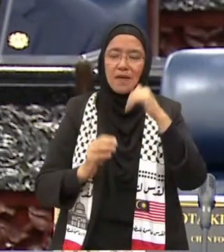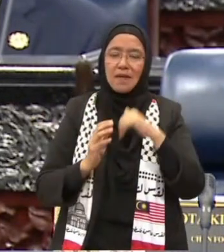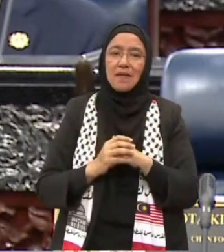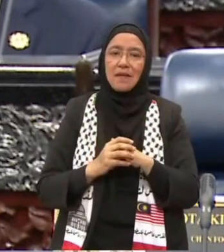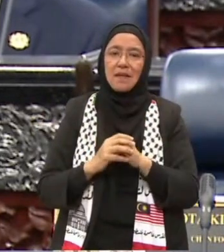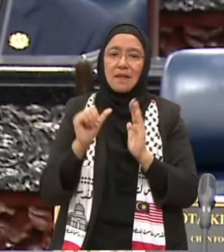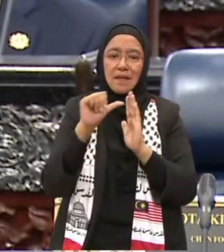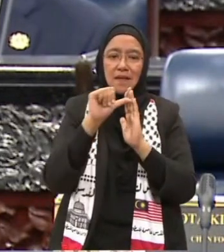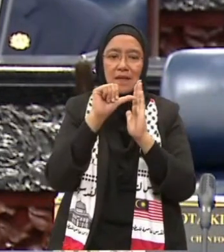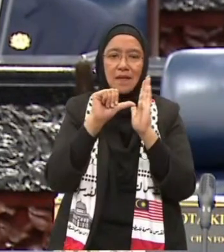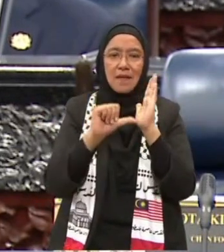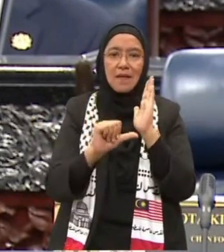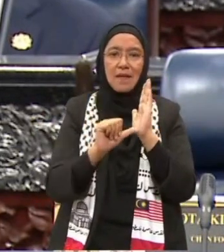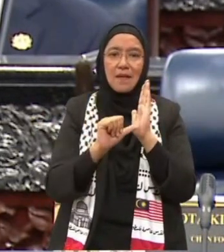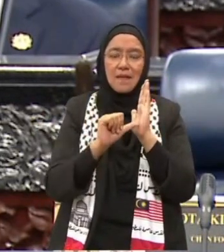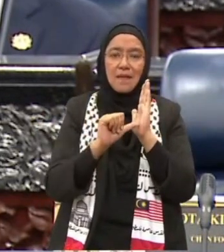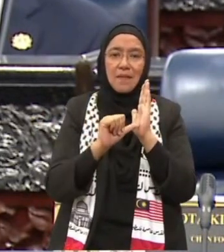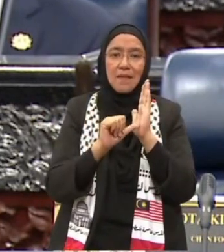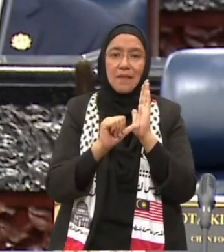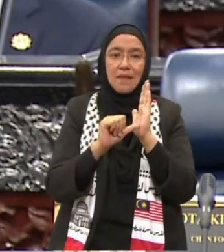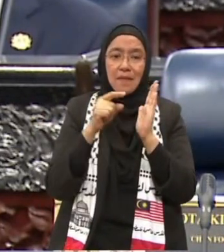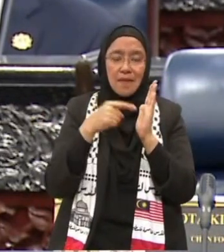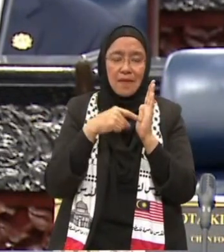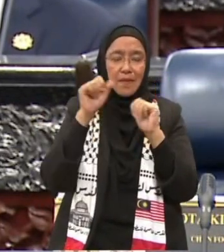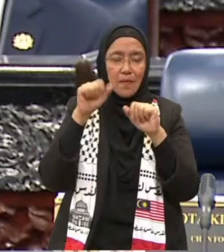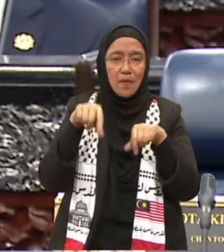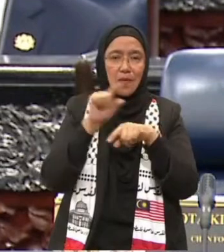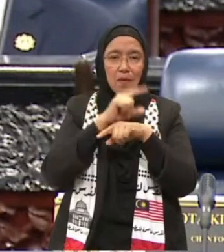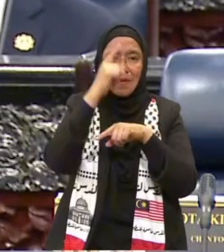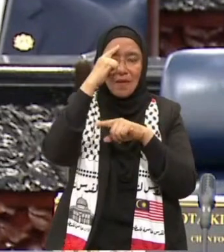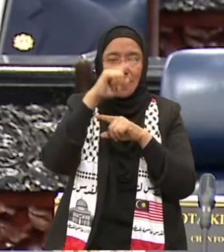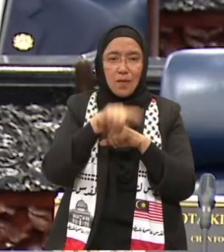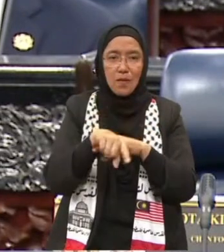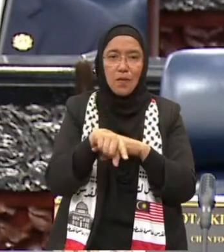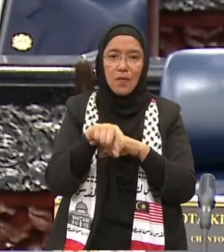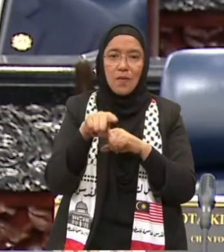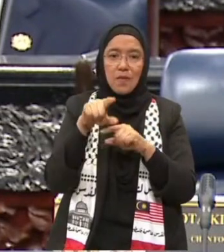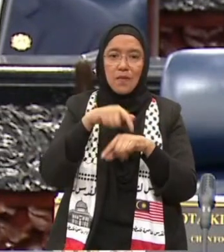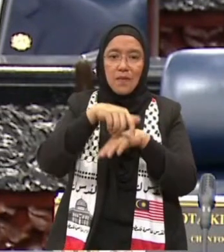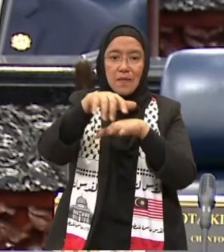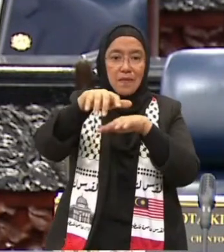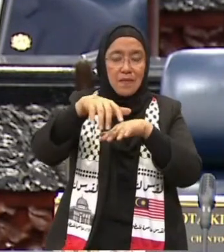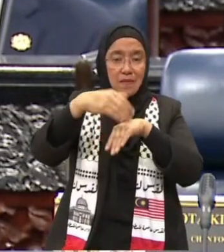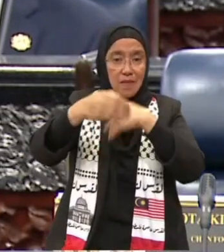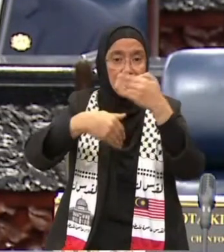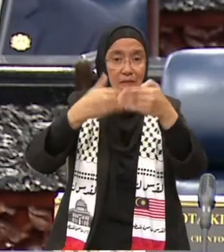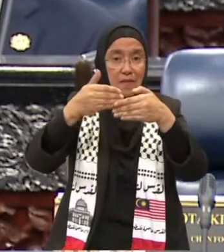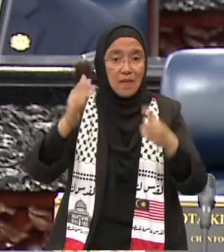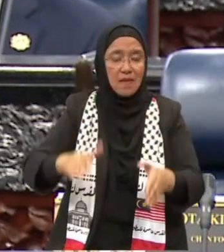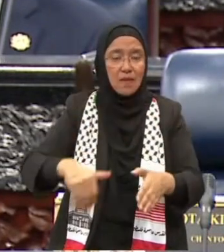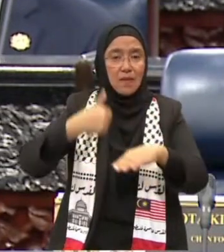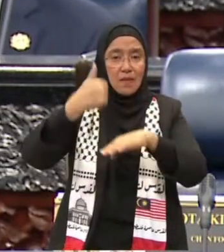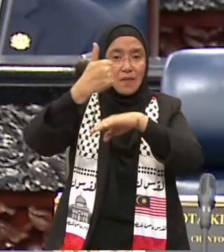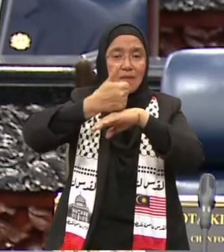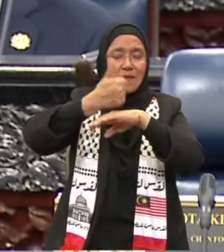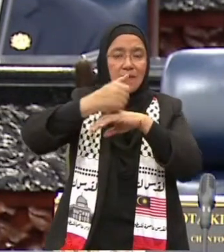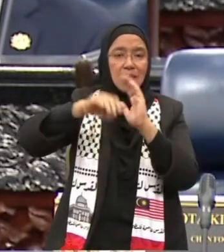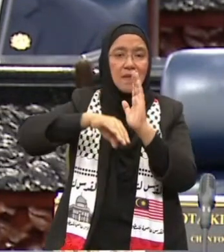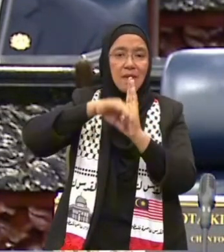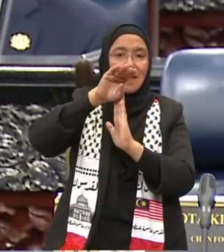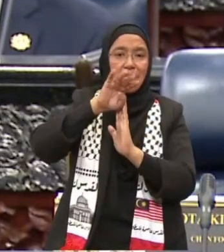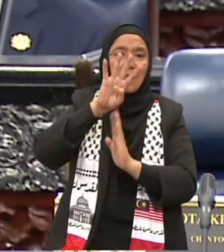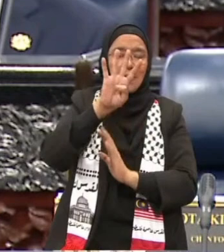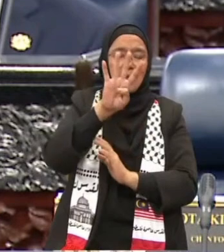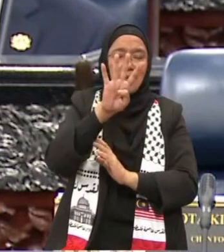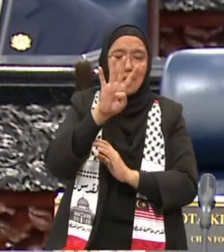terguna pakai bagi pemaju yang membina lebih daripada 4 unit ke atas. Kedua, pengiklanan dan penjualan